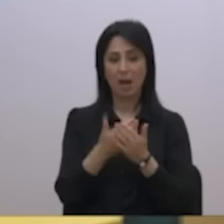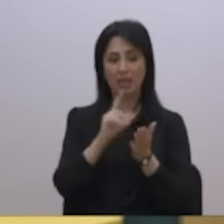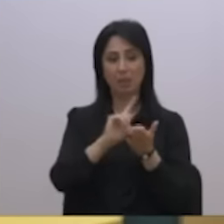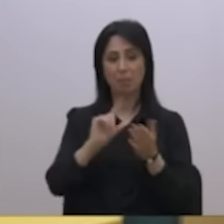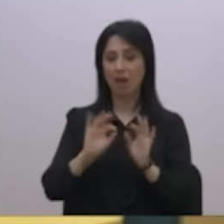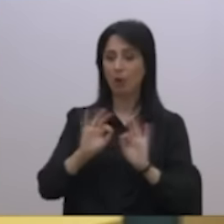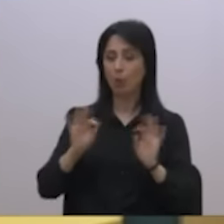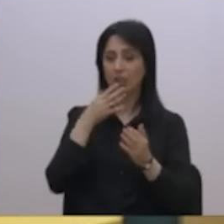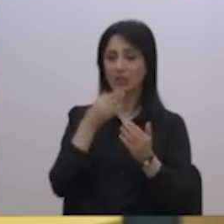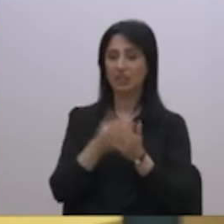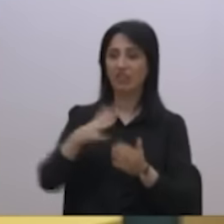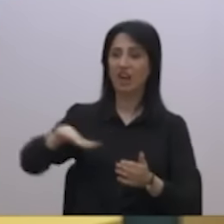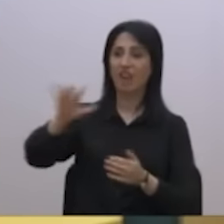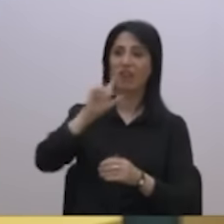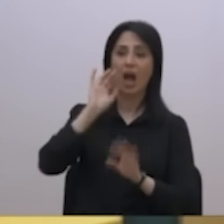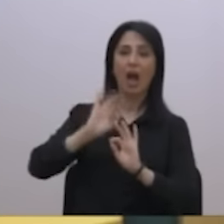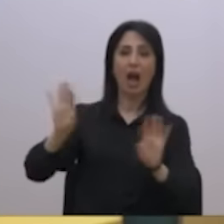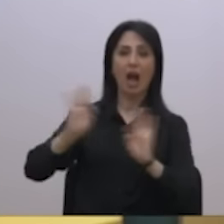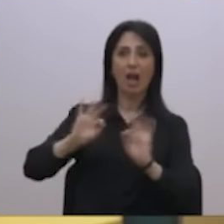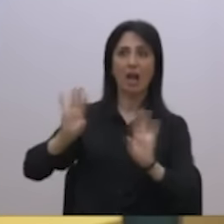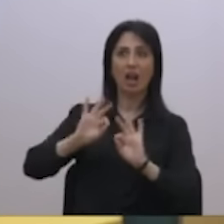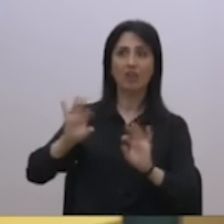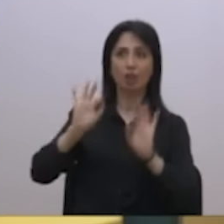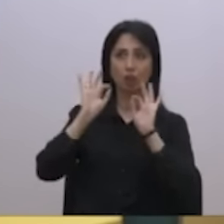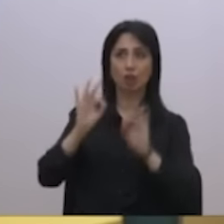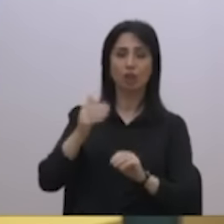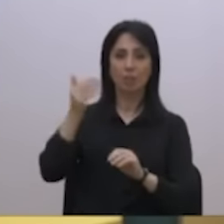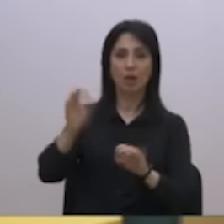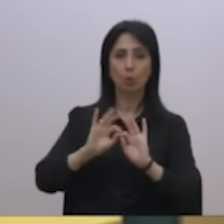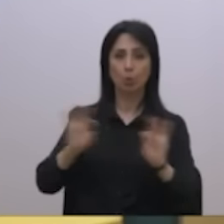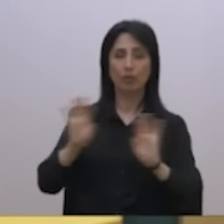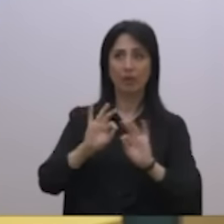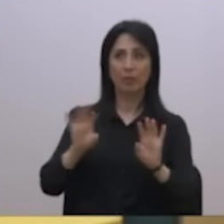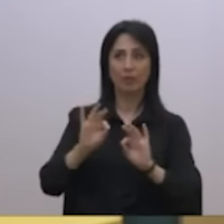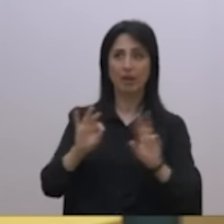უყვებიან საკუთარ ქვეყანაში ახალგაზრდებს. სწორედ მათ უყვებიან.